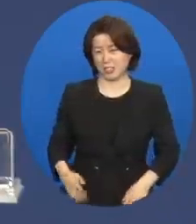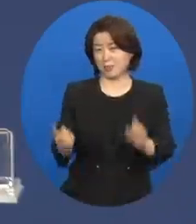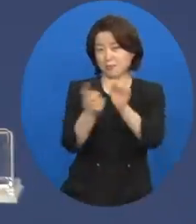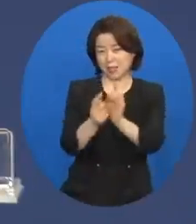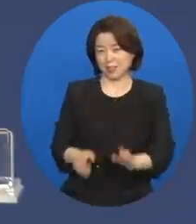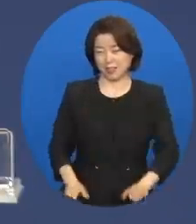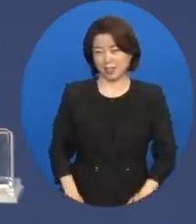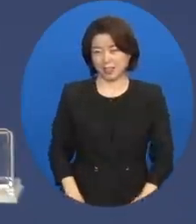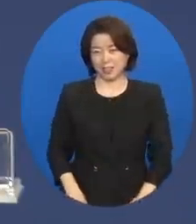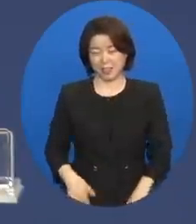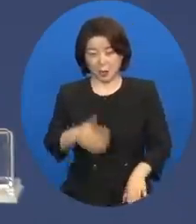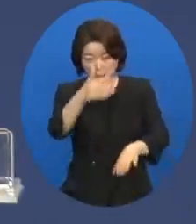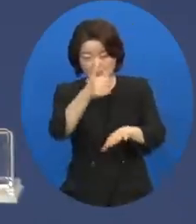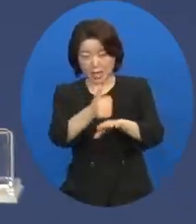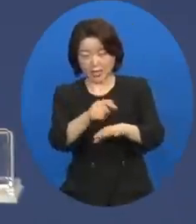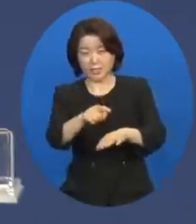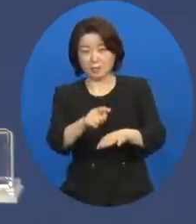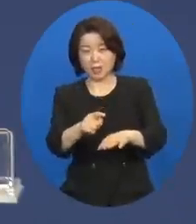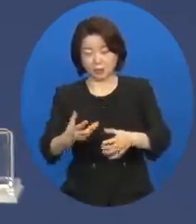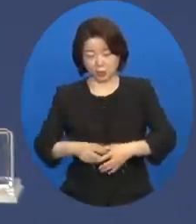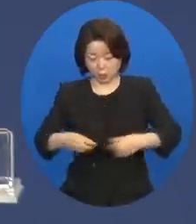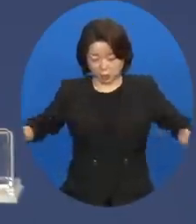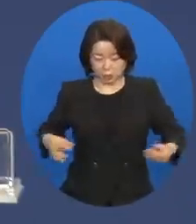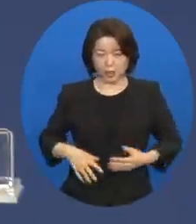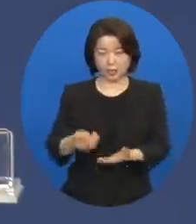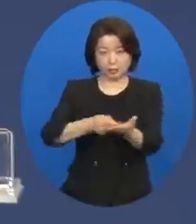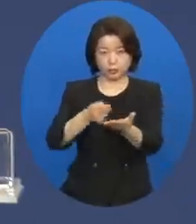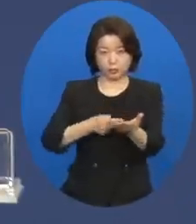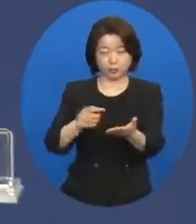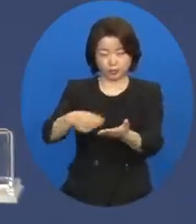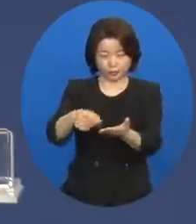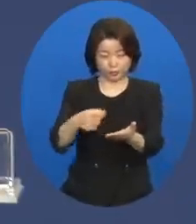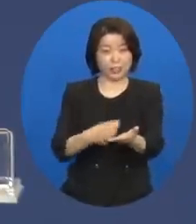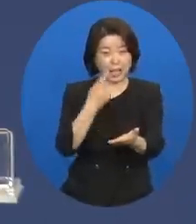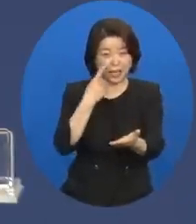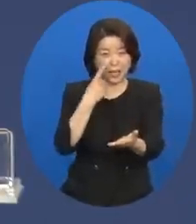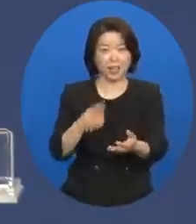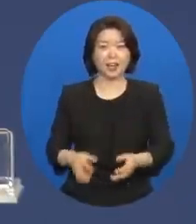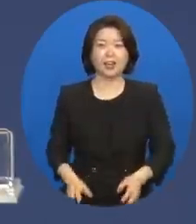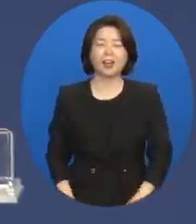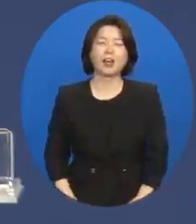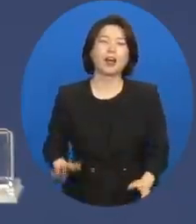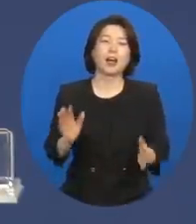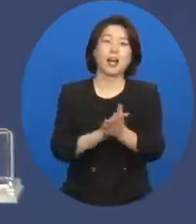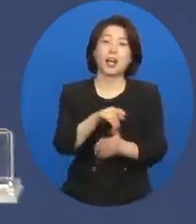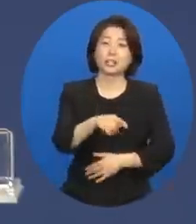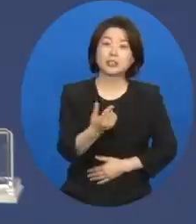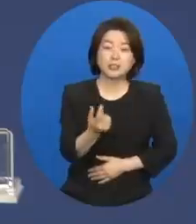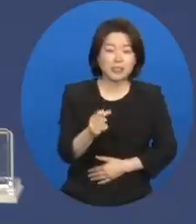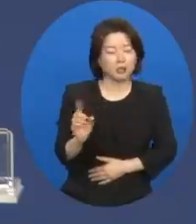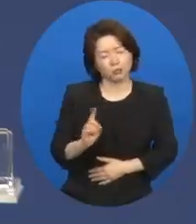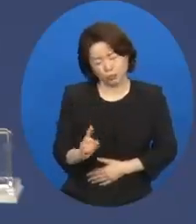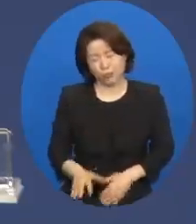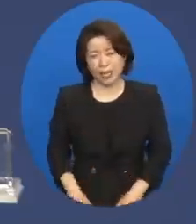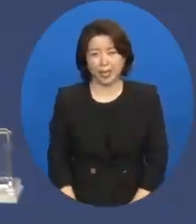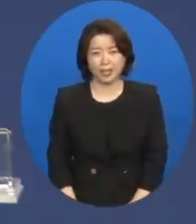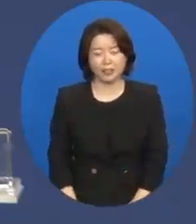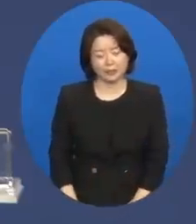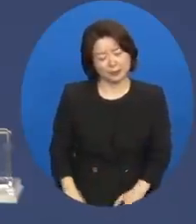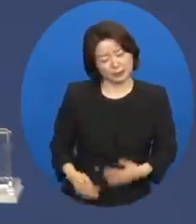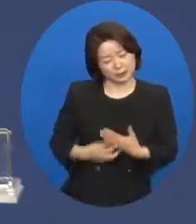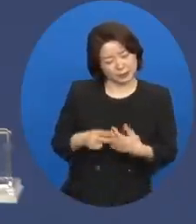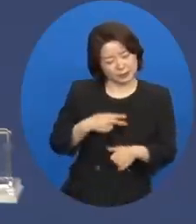좀 만나서 마저 또 봉지 풀고 좀 수술을 마저 하긴 해야 되는데 아, 그러려니까 참 진짜 좀